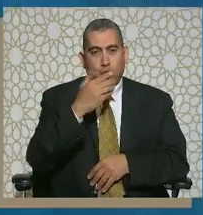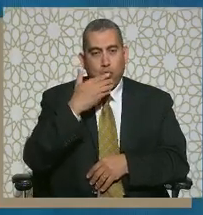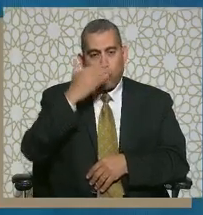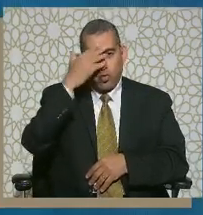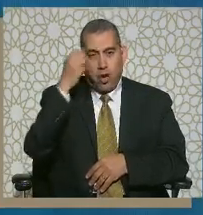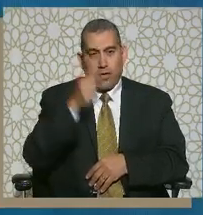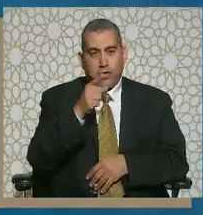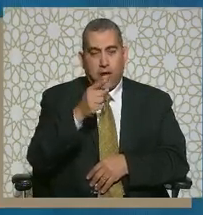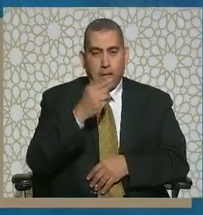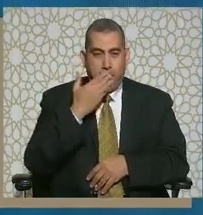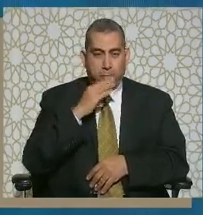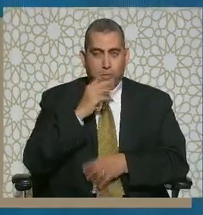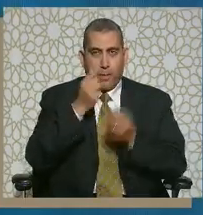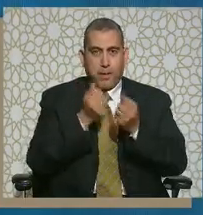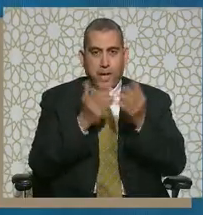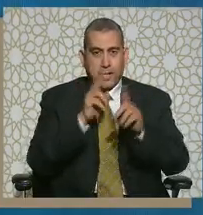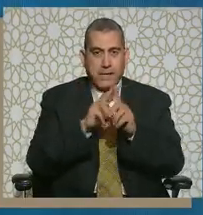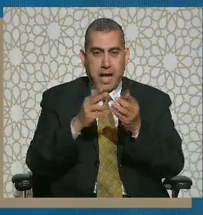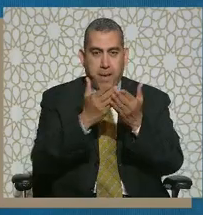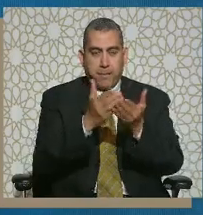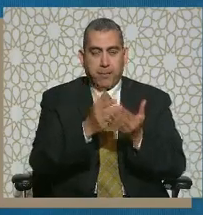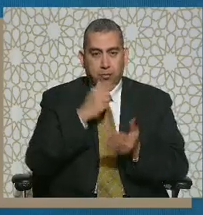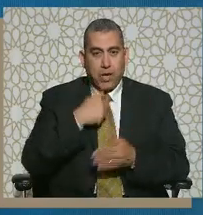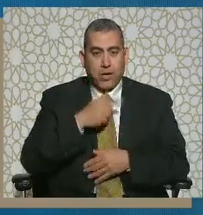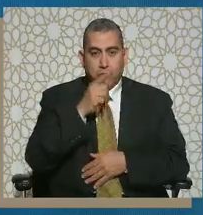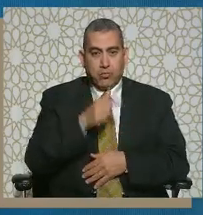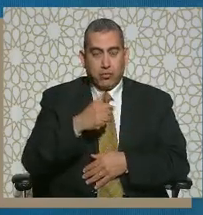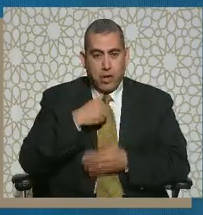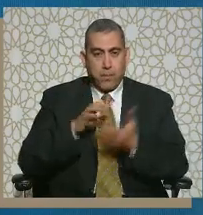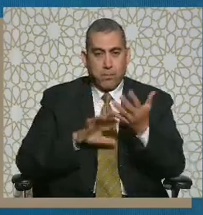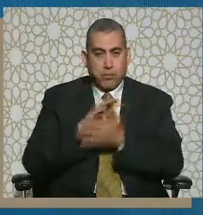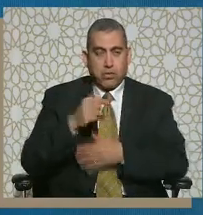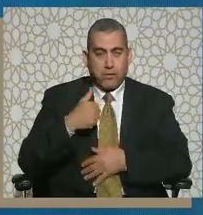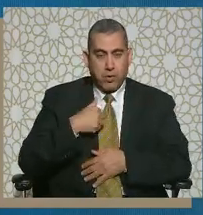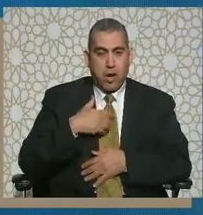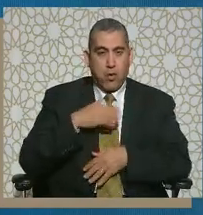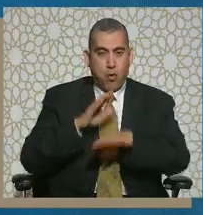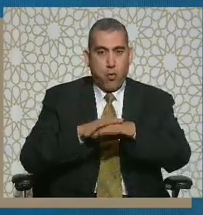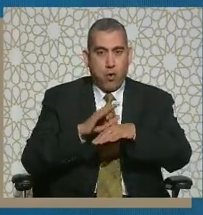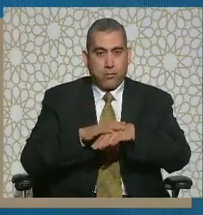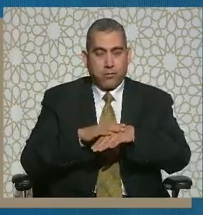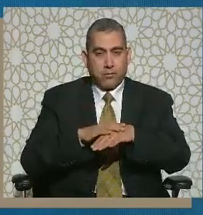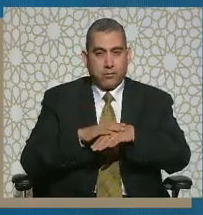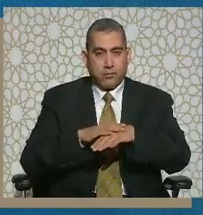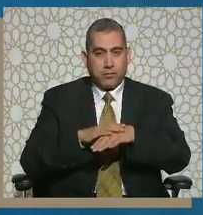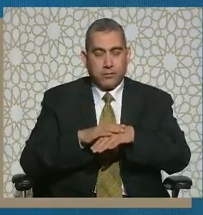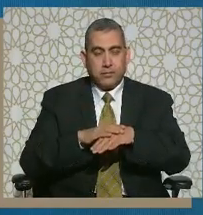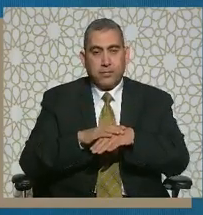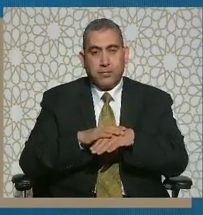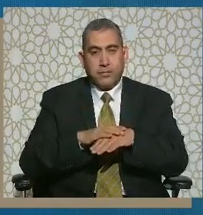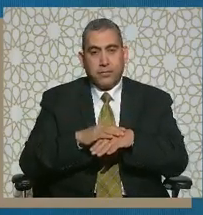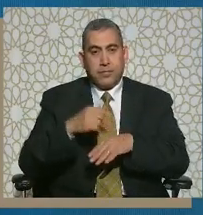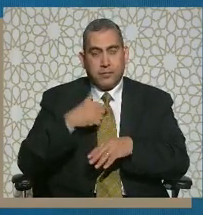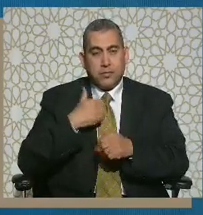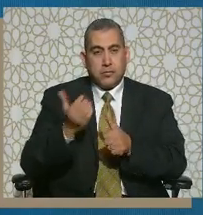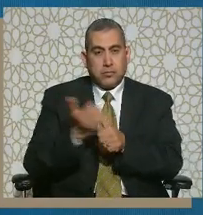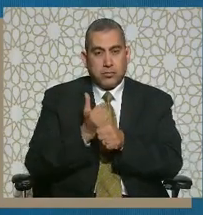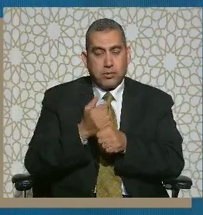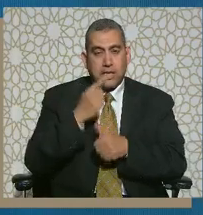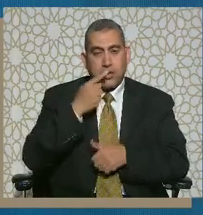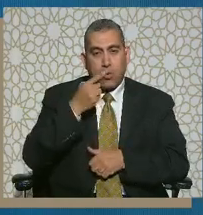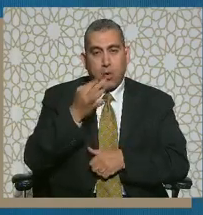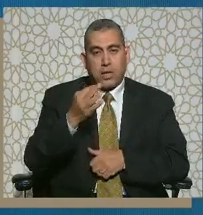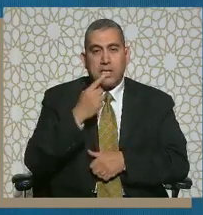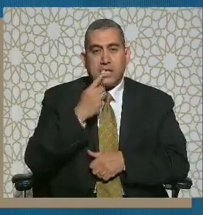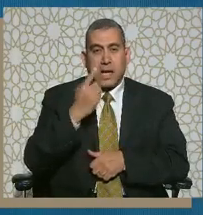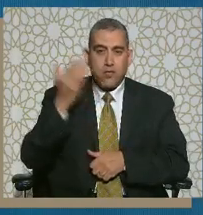طيب. حضرتك بخير وسلام يا فندم. والله يا فندم انا عندي مشكله كده عايز اقولها لحضرتك يعني في سؤال. اتفضل اتفضل. انا متزوج من 31